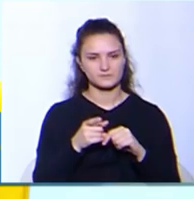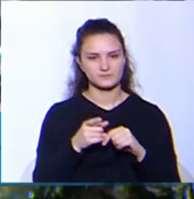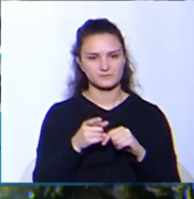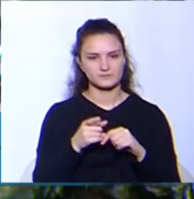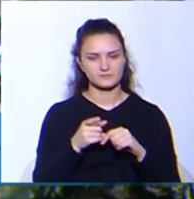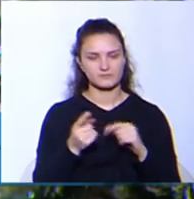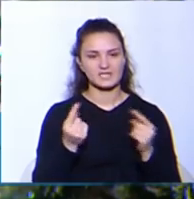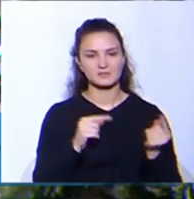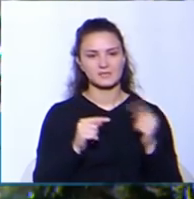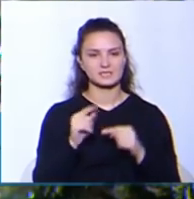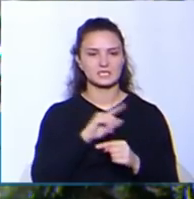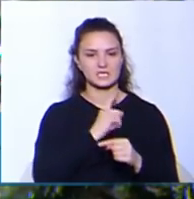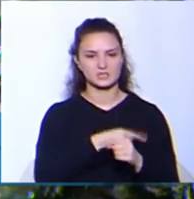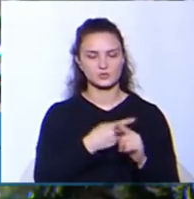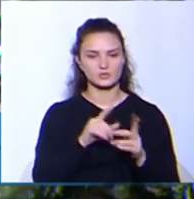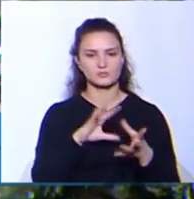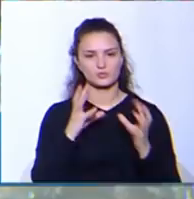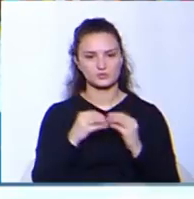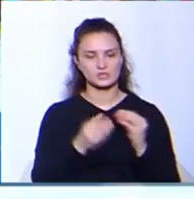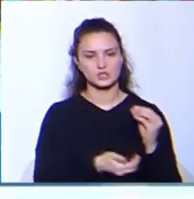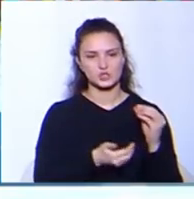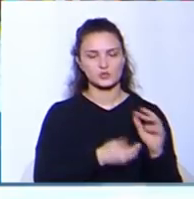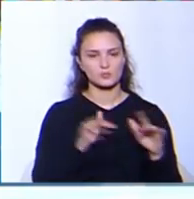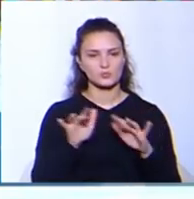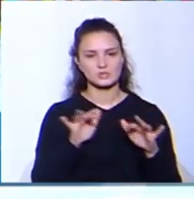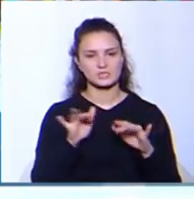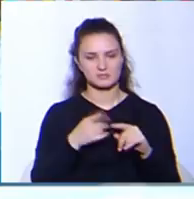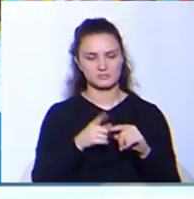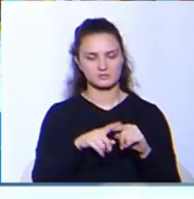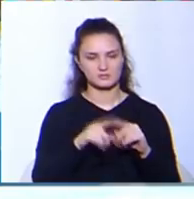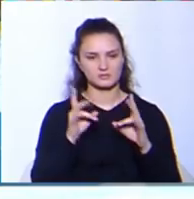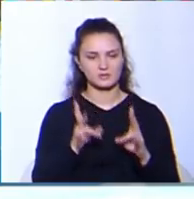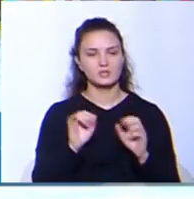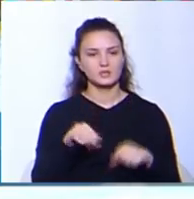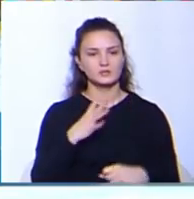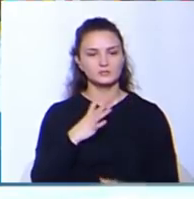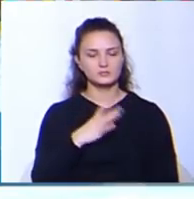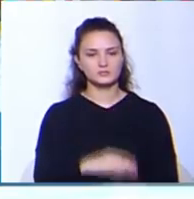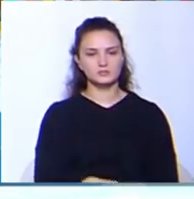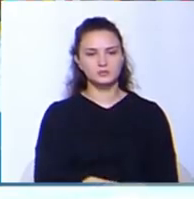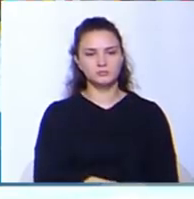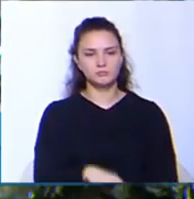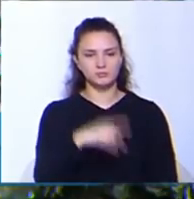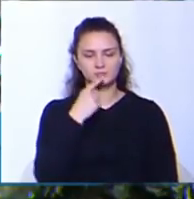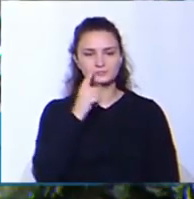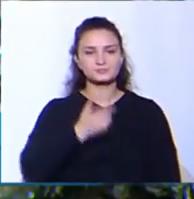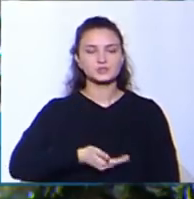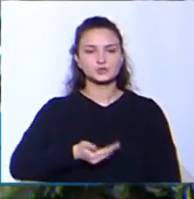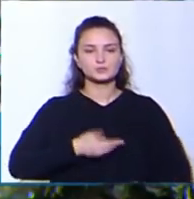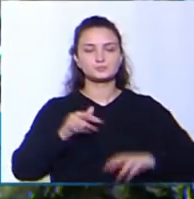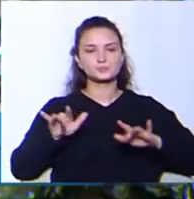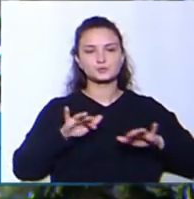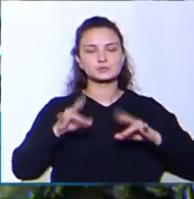ერთმანეთი გააძლიერონ და საბოლოოდ სასიცოცხლო ფუნქციების დათრგუნვა გამოიწვიოს. ლევან, რა გითქვით რომ სასიცოცხლო